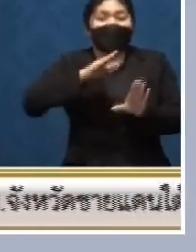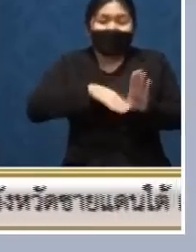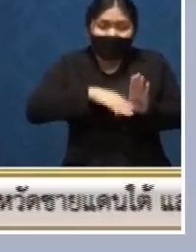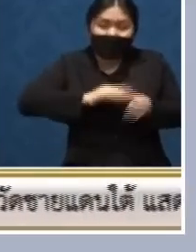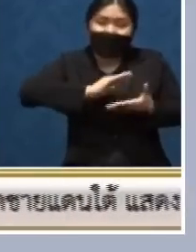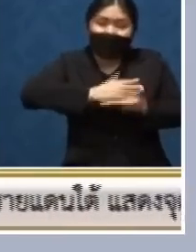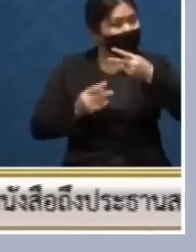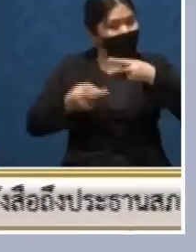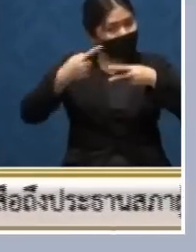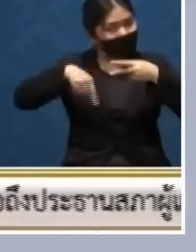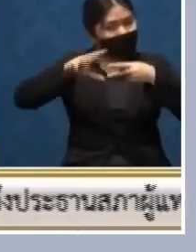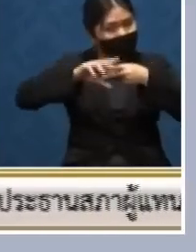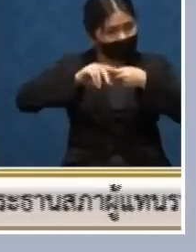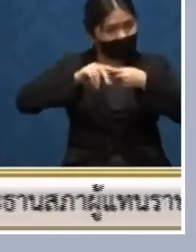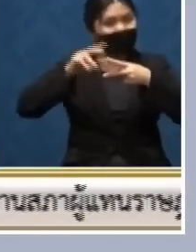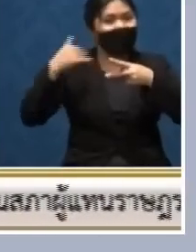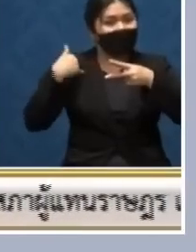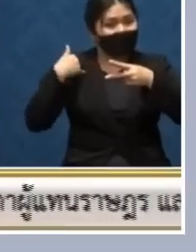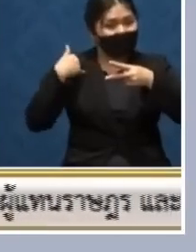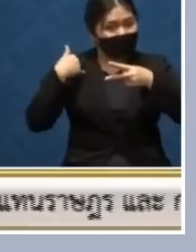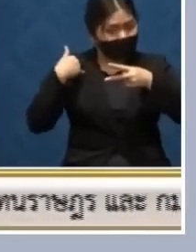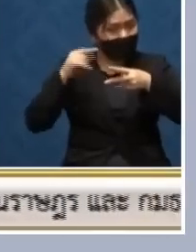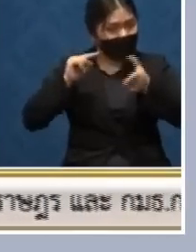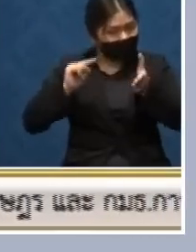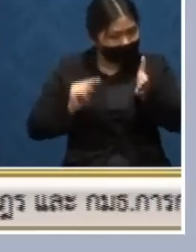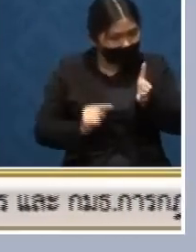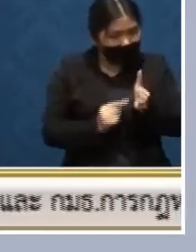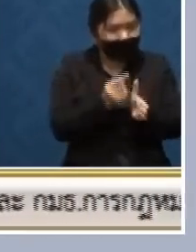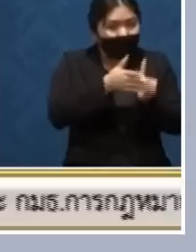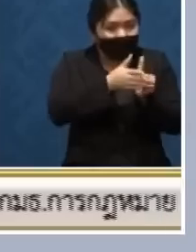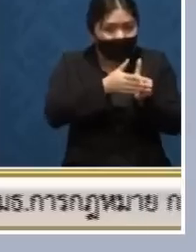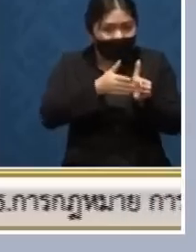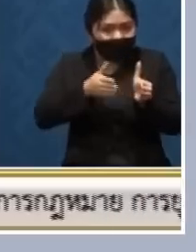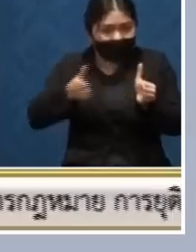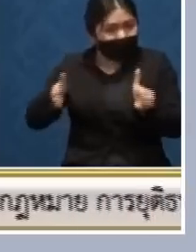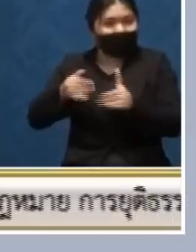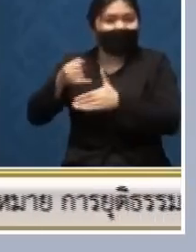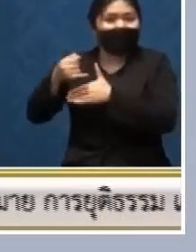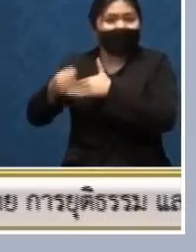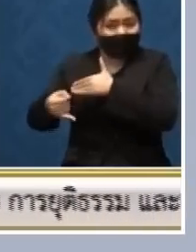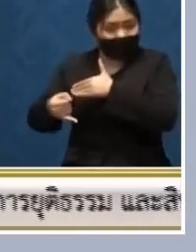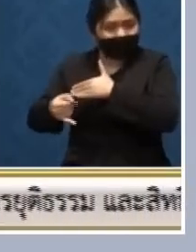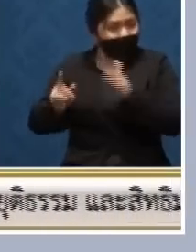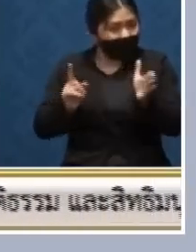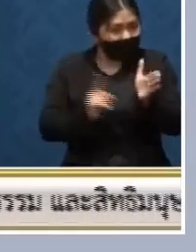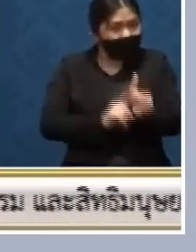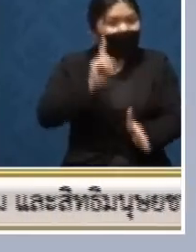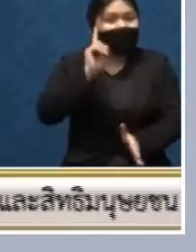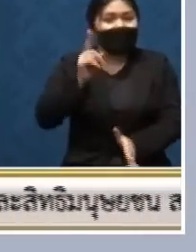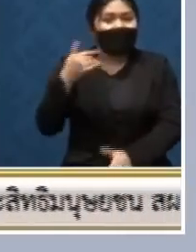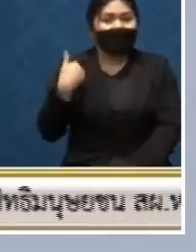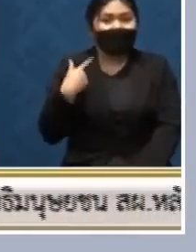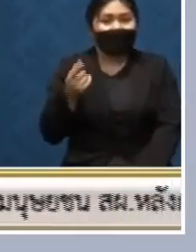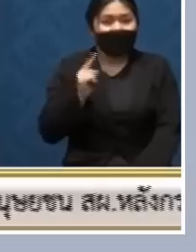การระบุว่าบริษัทเครือข่ายทุนจีนจดทะเบียนในที่ตั้งเดียวกับบริษัทรักษาความปลอดภัยที่ภรรยา